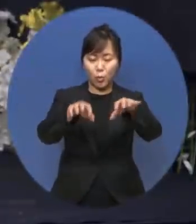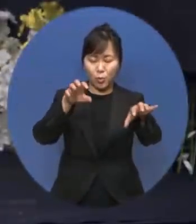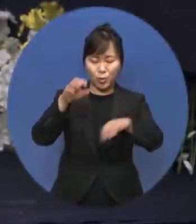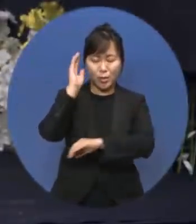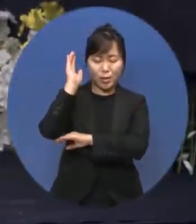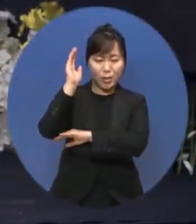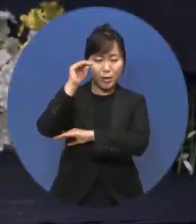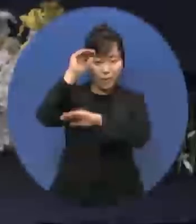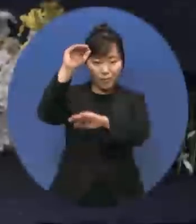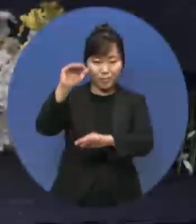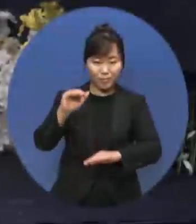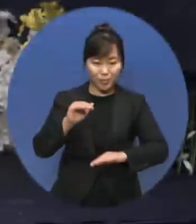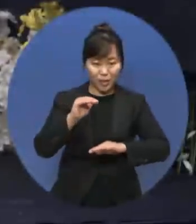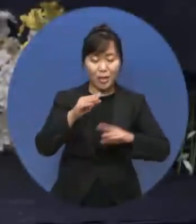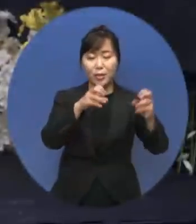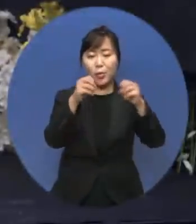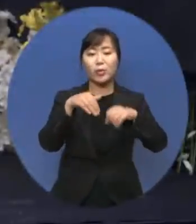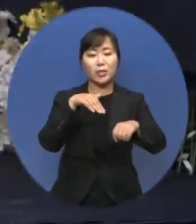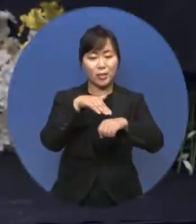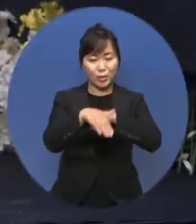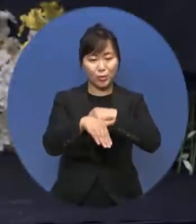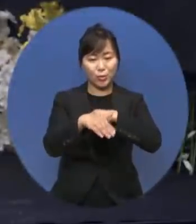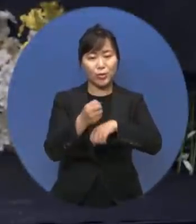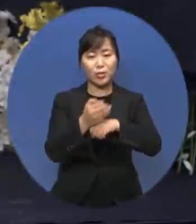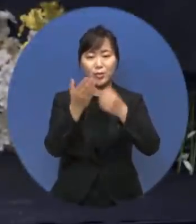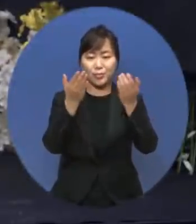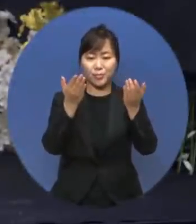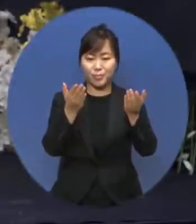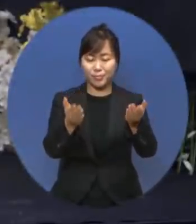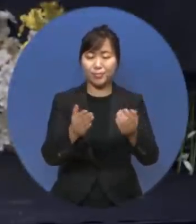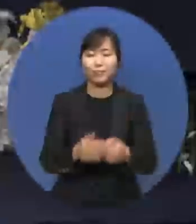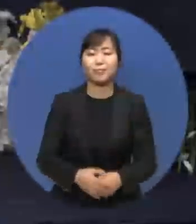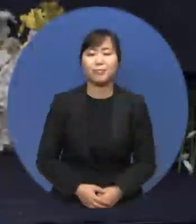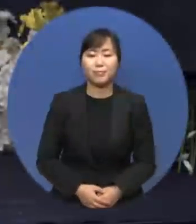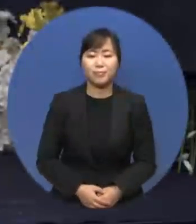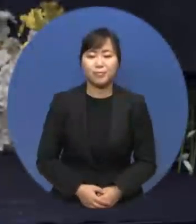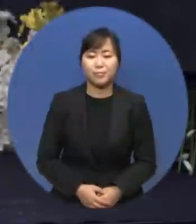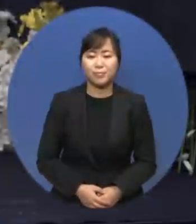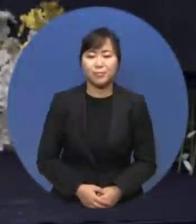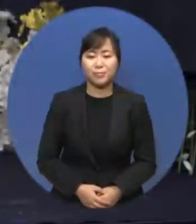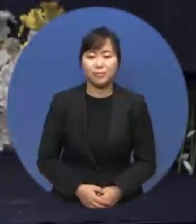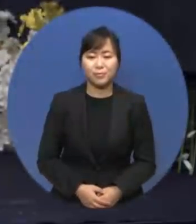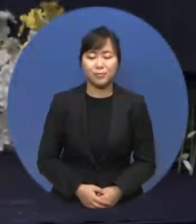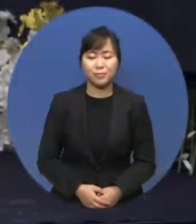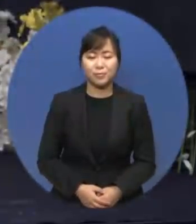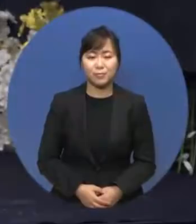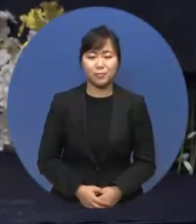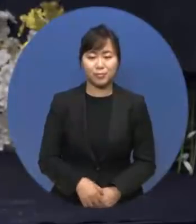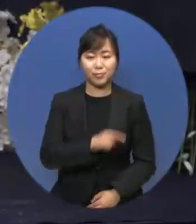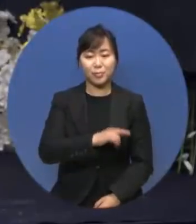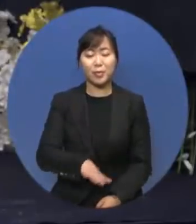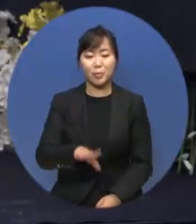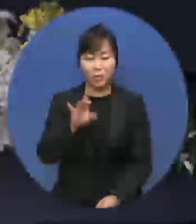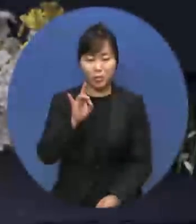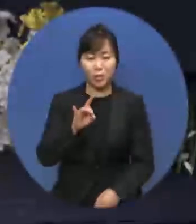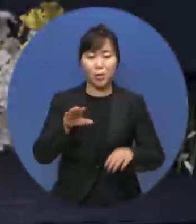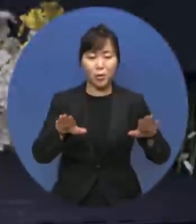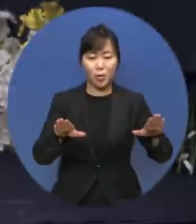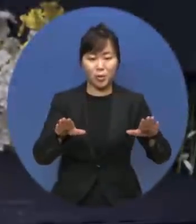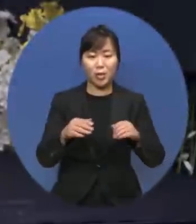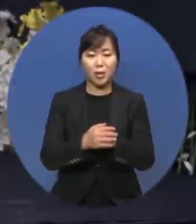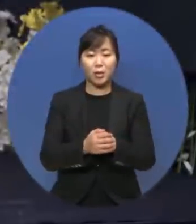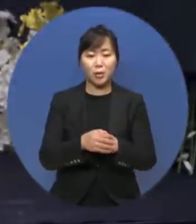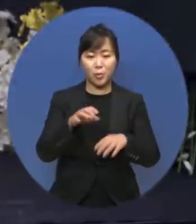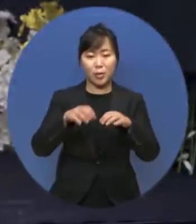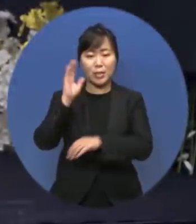생생한 현장의 목소리를 토크 콘서트 형식으로 전달해 드리도록 하겠습니다. 먼저 오늘 토크 콘서트